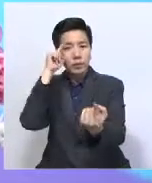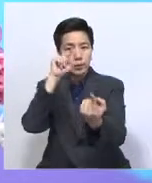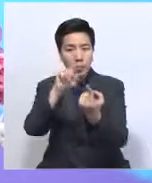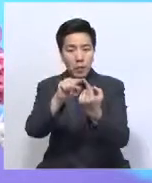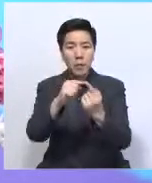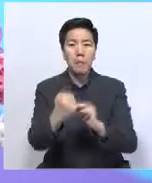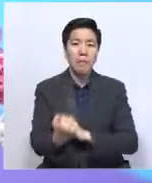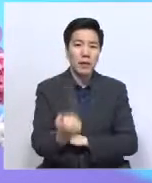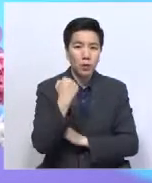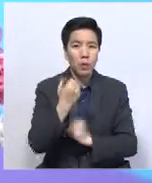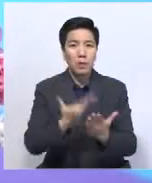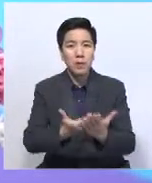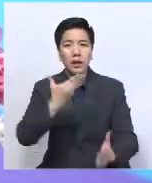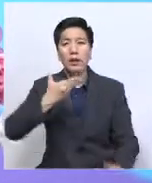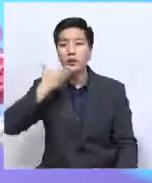คงมั่งคั่งยั่งยืน